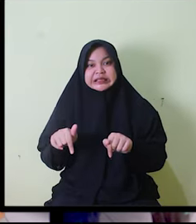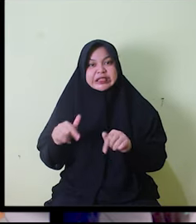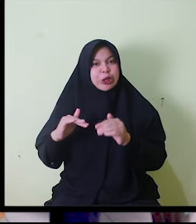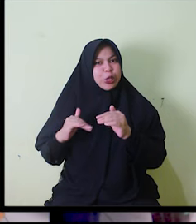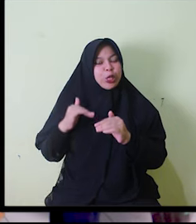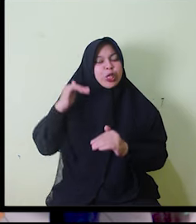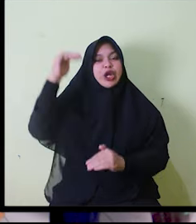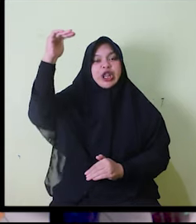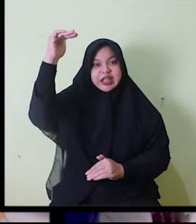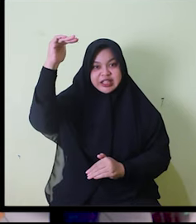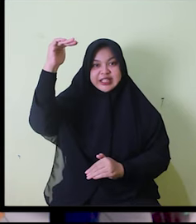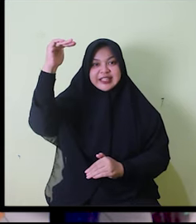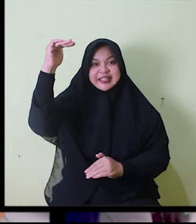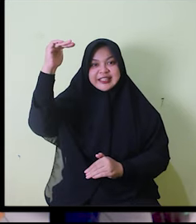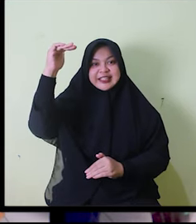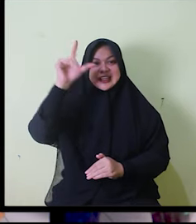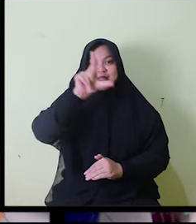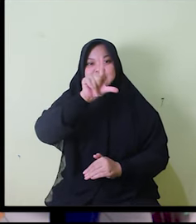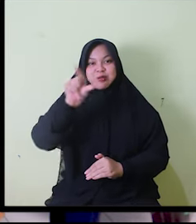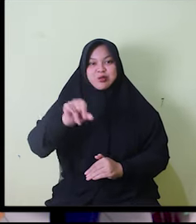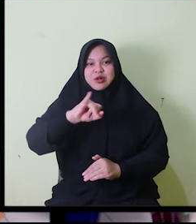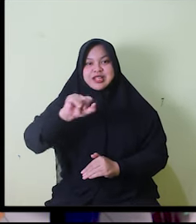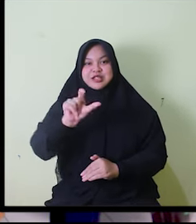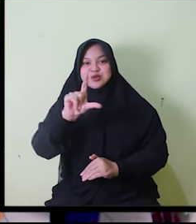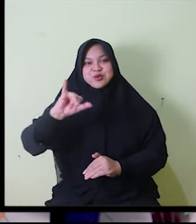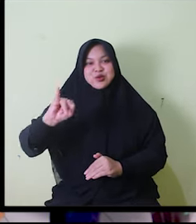tertinggi per bulan